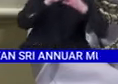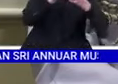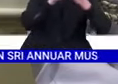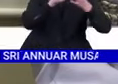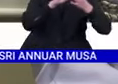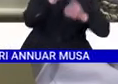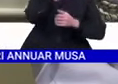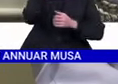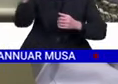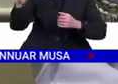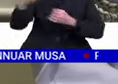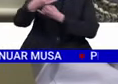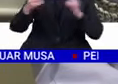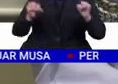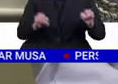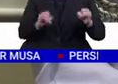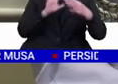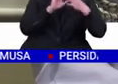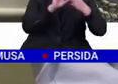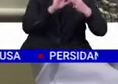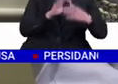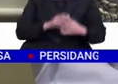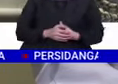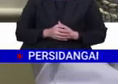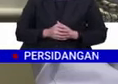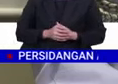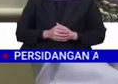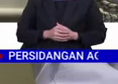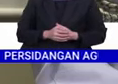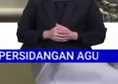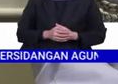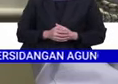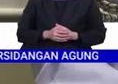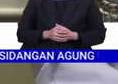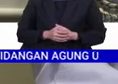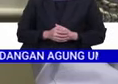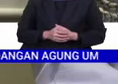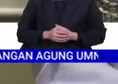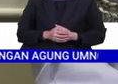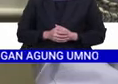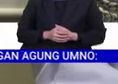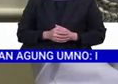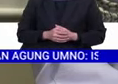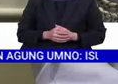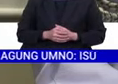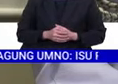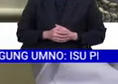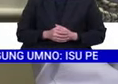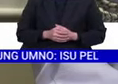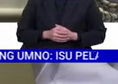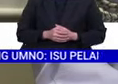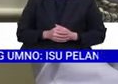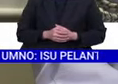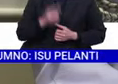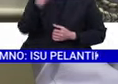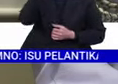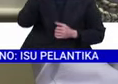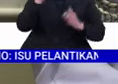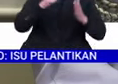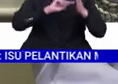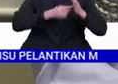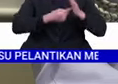itu mematikan atau nama pelaksanaan kekuasaan esok